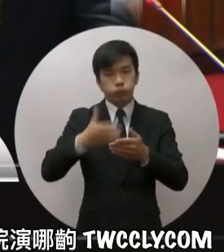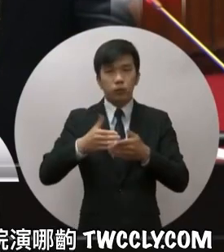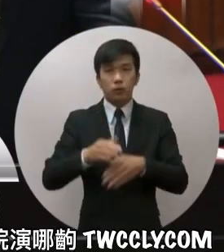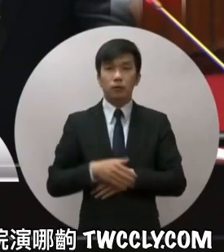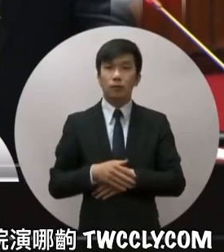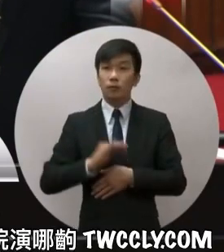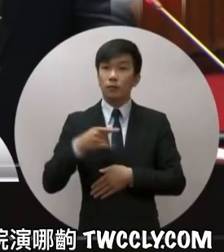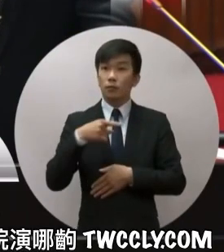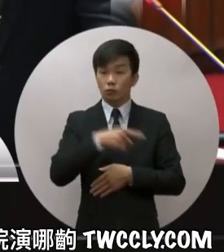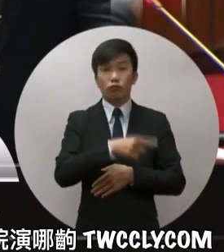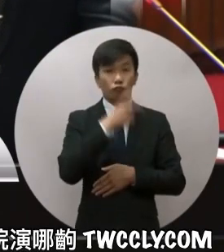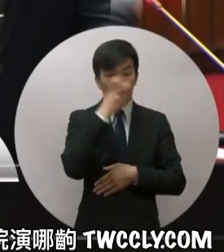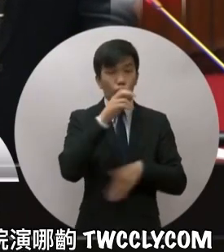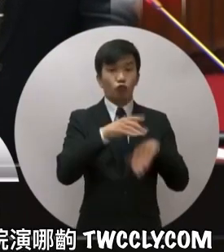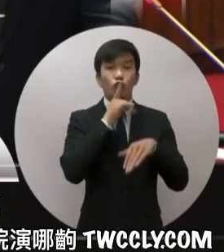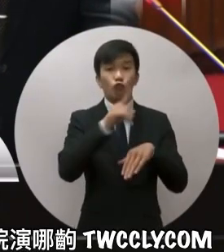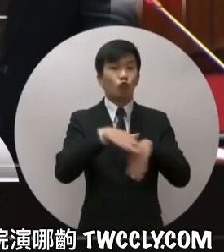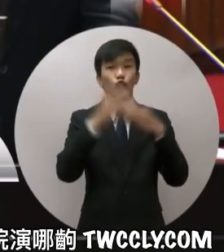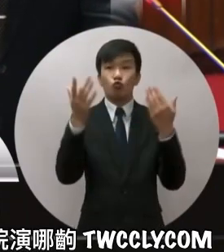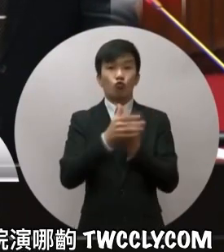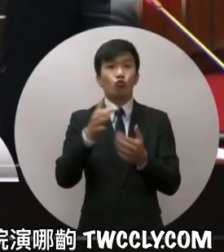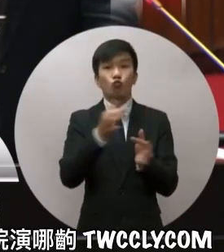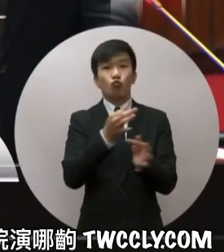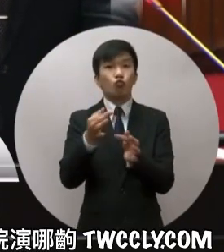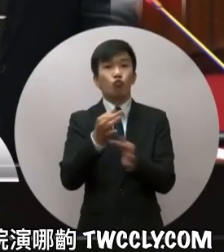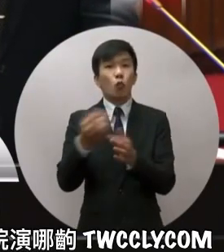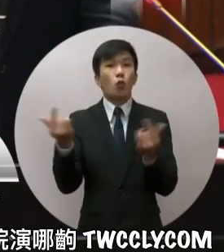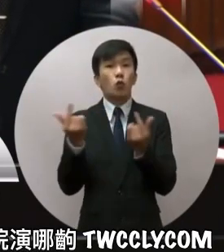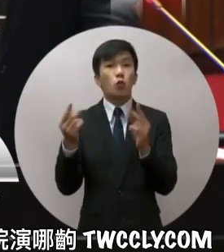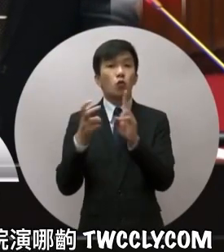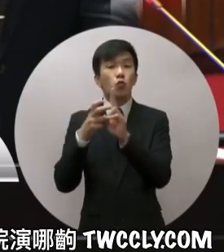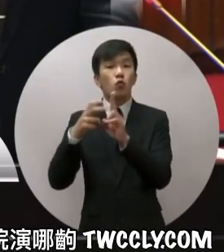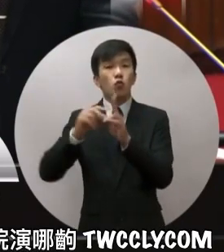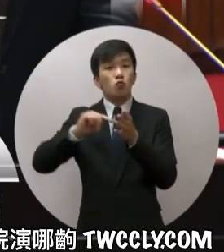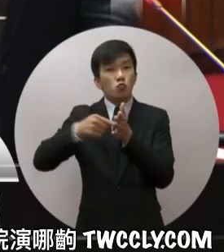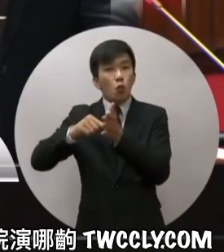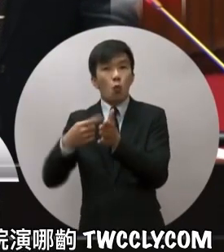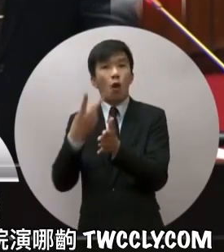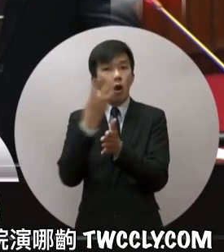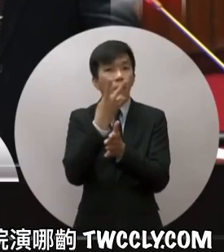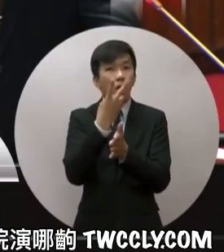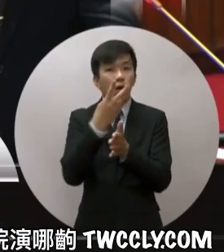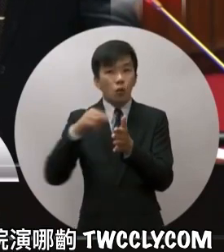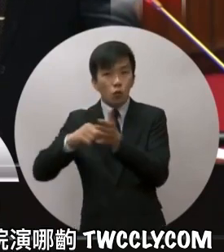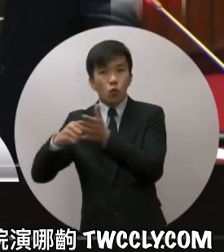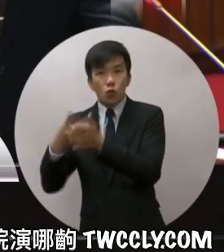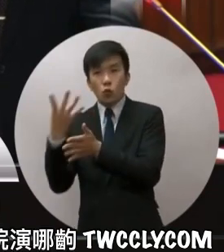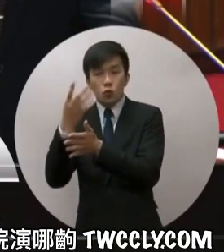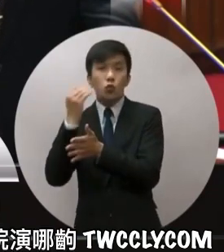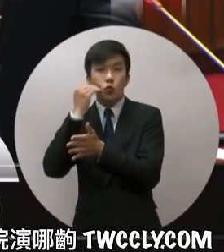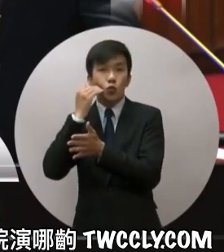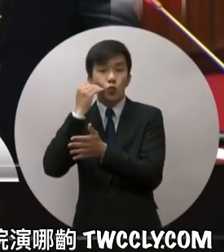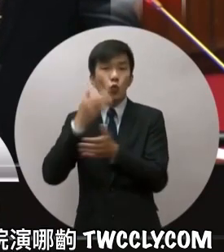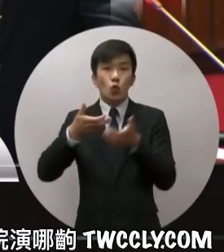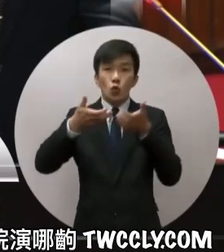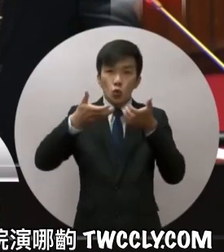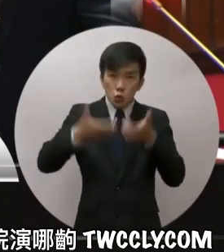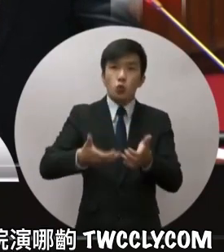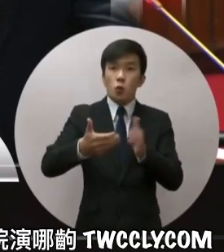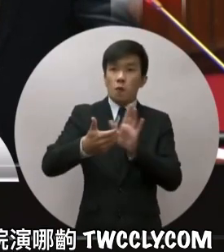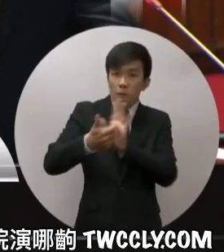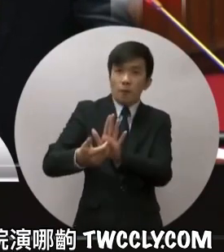驗結果卻表示通通沒有問題它不管說是鎖四個還是鎖兩個它只要承受740公斤可以